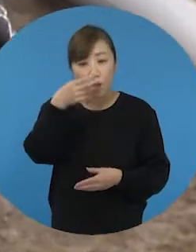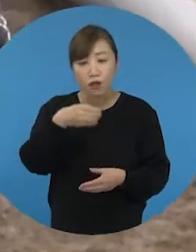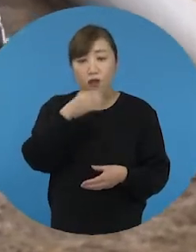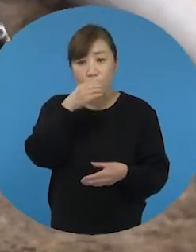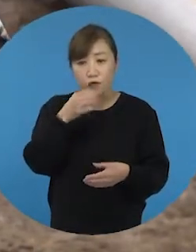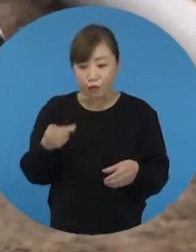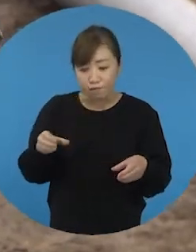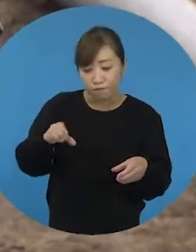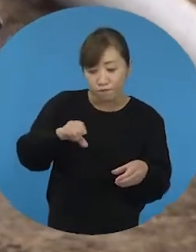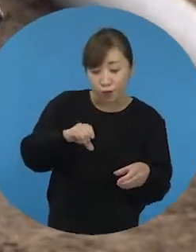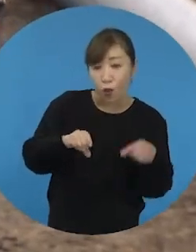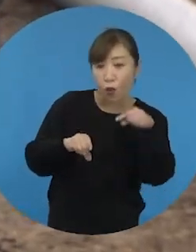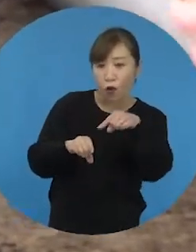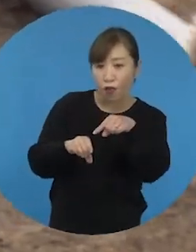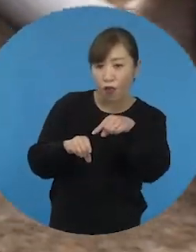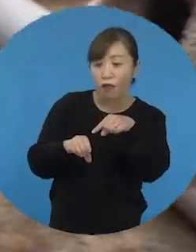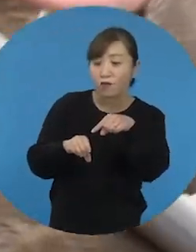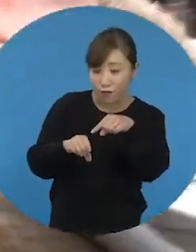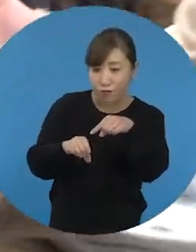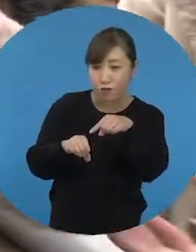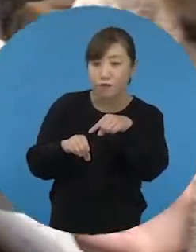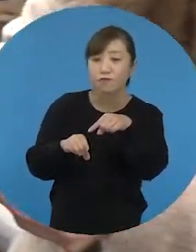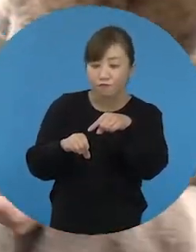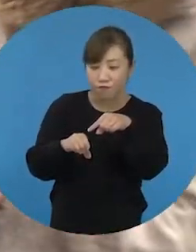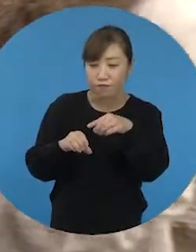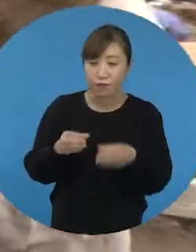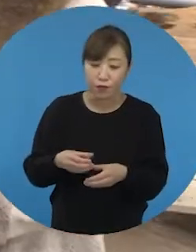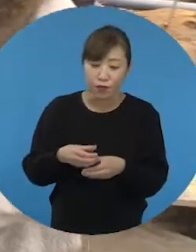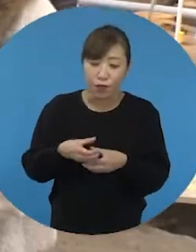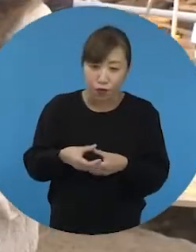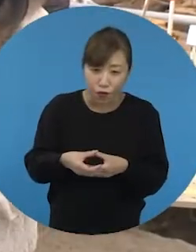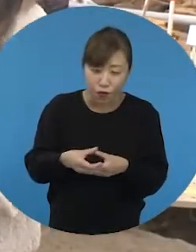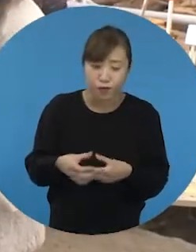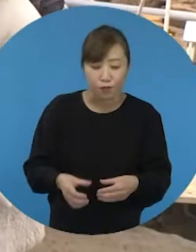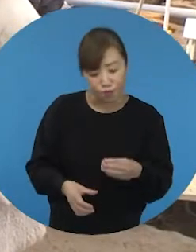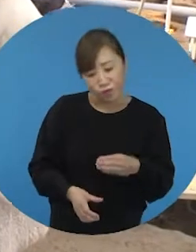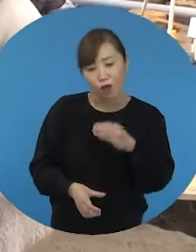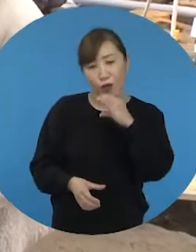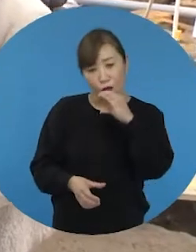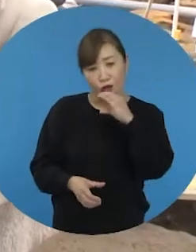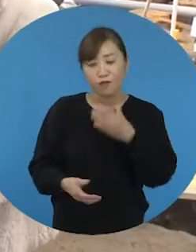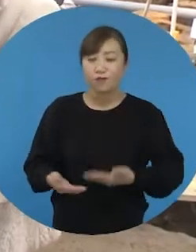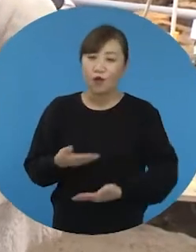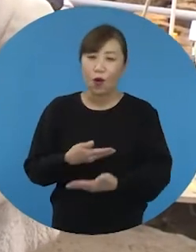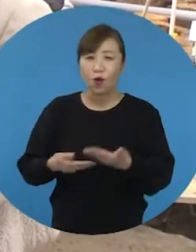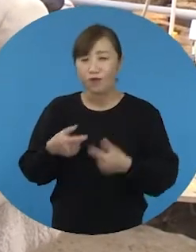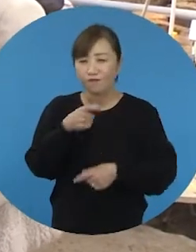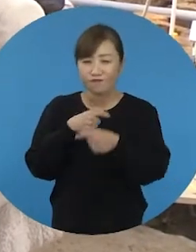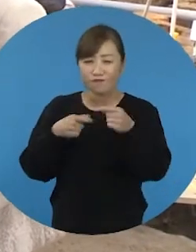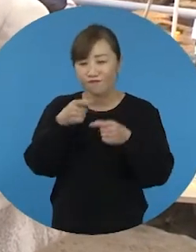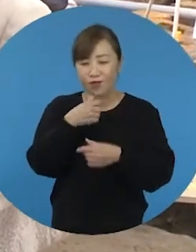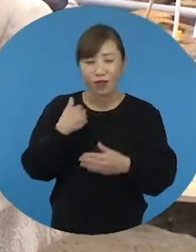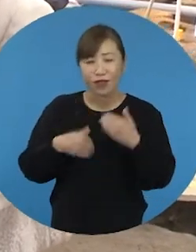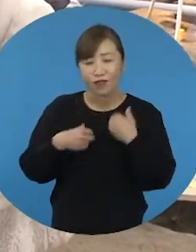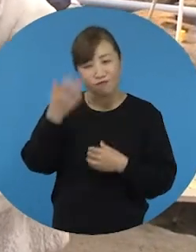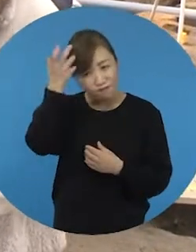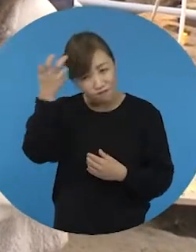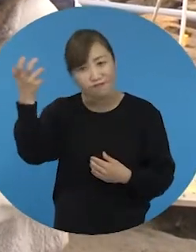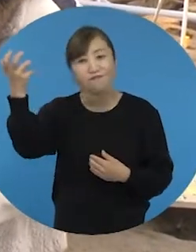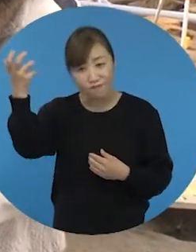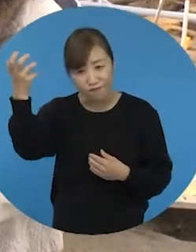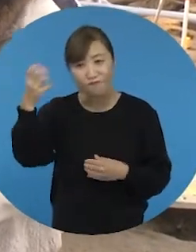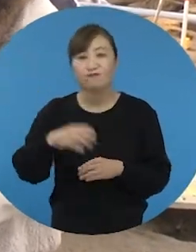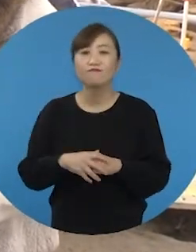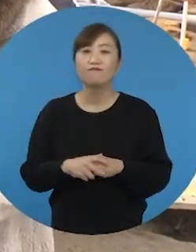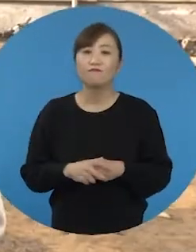っていたものになります。 じゃあ皆さんもこのね、とっくりを使ってお酒を飲み交わして皆さんコミュニケーションを取ってたんでしょうね。